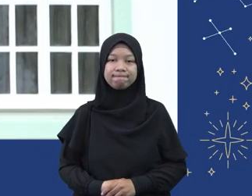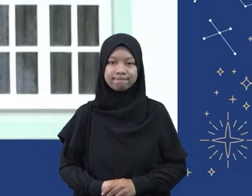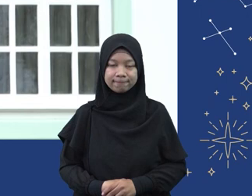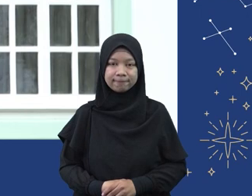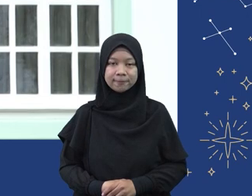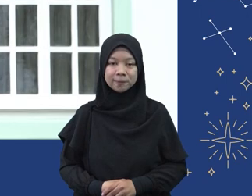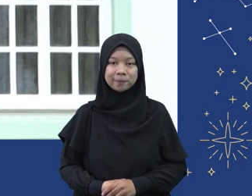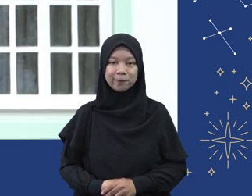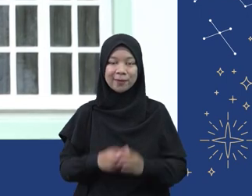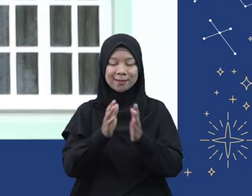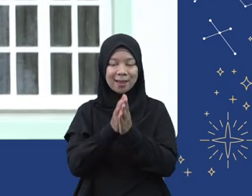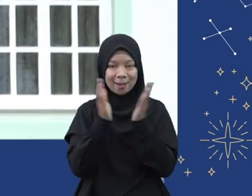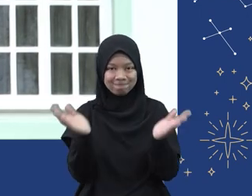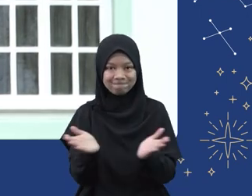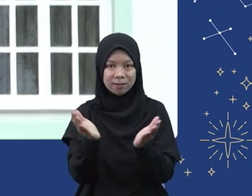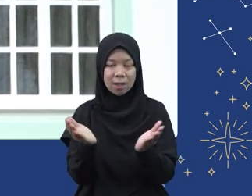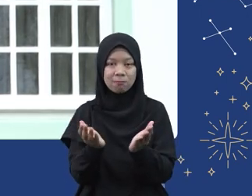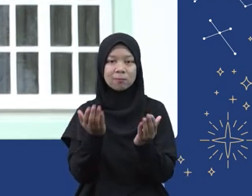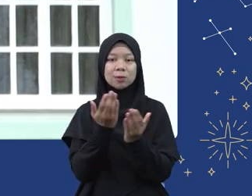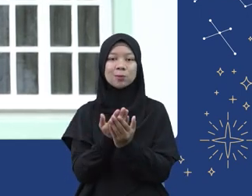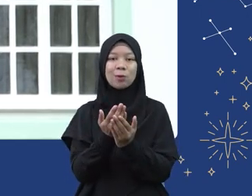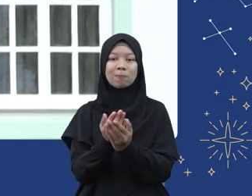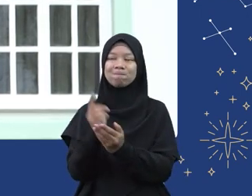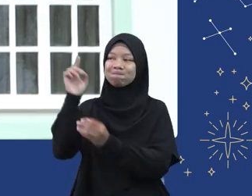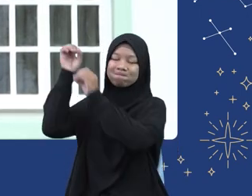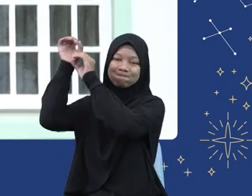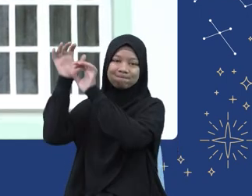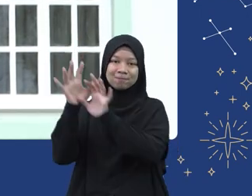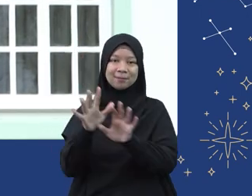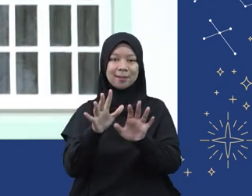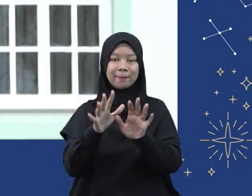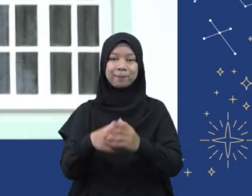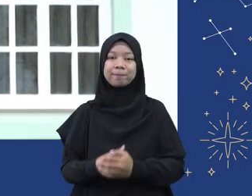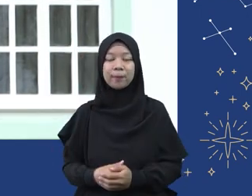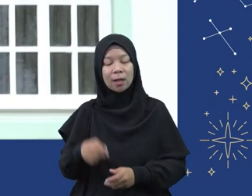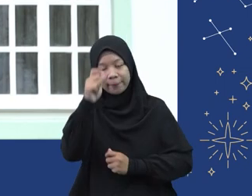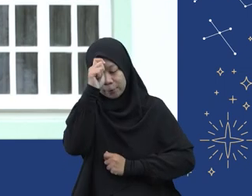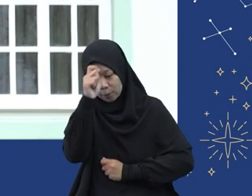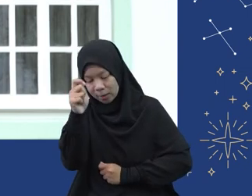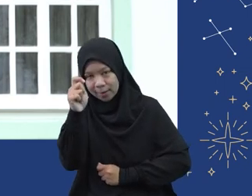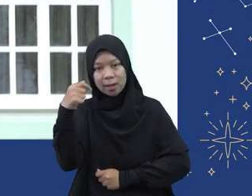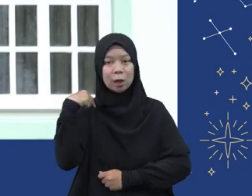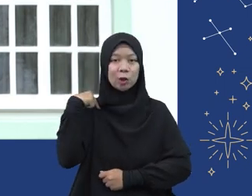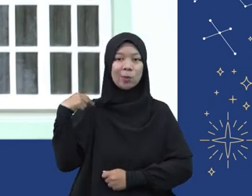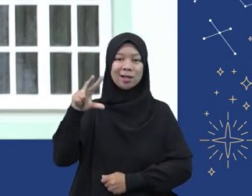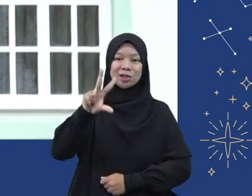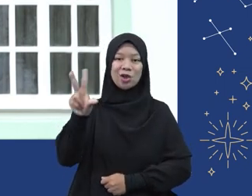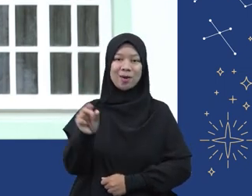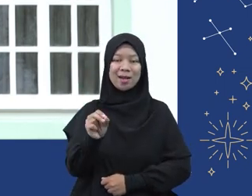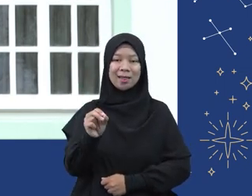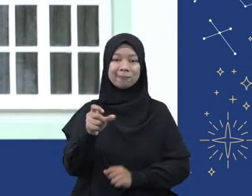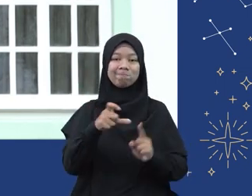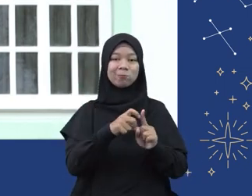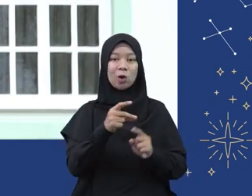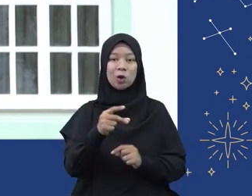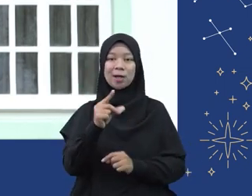salam sejahtera Semoga senantiasa dilimpahkan kepada kita semua yang terhormat Gubernur Jawa Barat Dr Haji